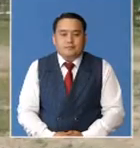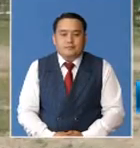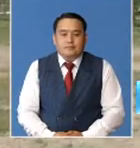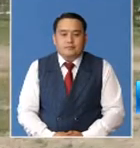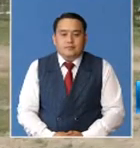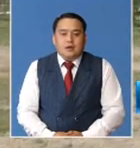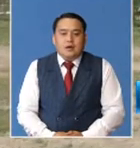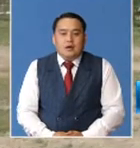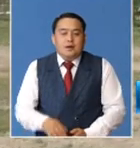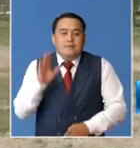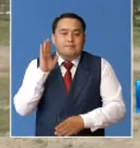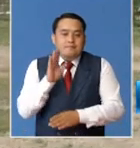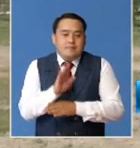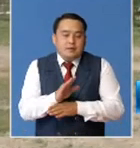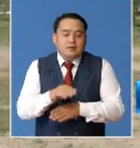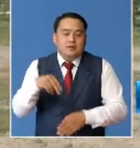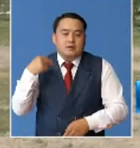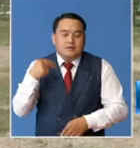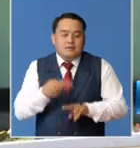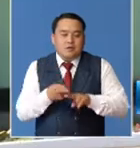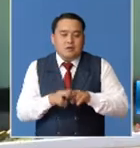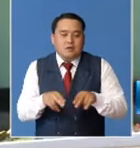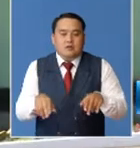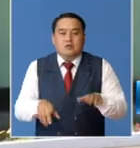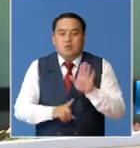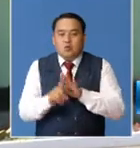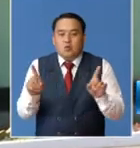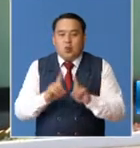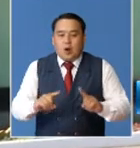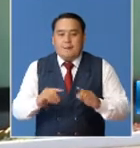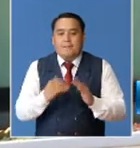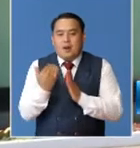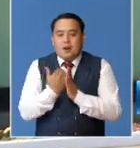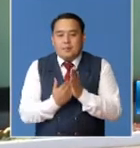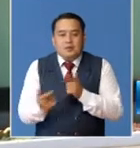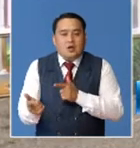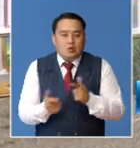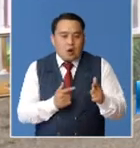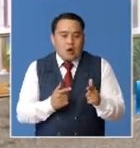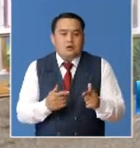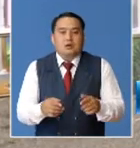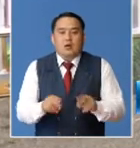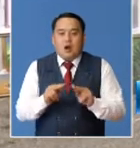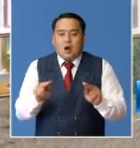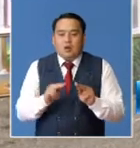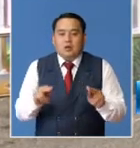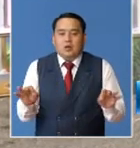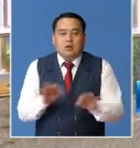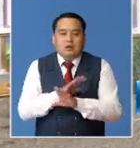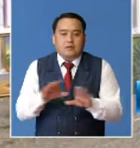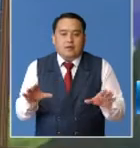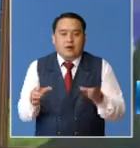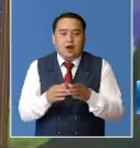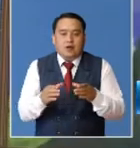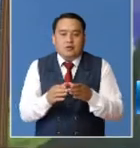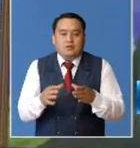С момента последнего звонка у жалаулинских школьников началась другая программа подготовки. Они охотно разучивали речевки и